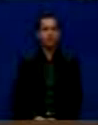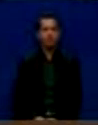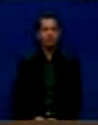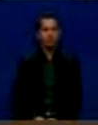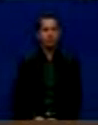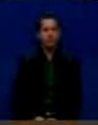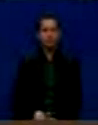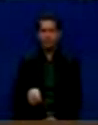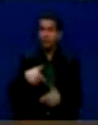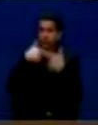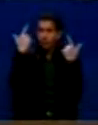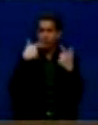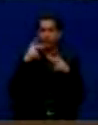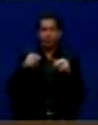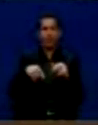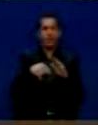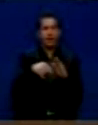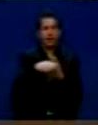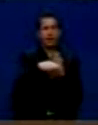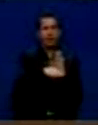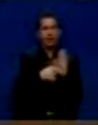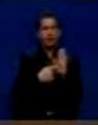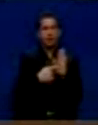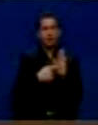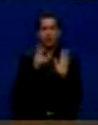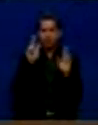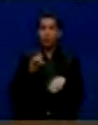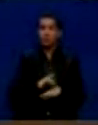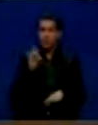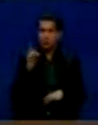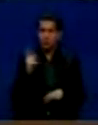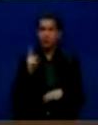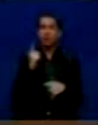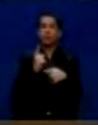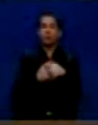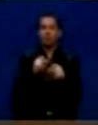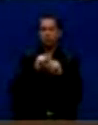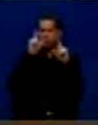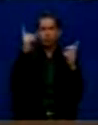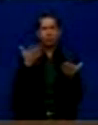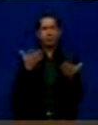Shteqar që përpara kemi një ligj i cili është sa i ndjeshëm, po ashtu edhe i çuditshëm.